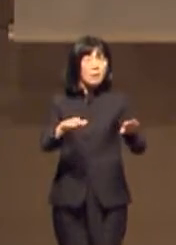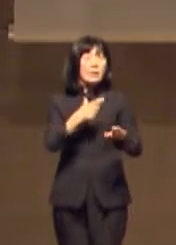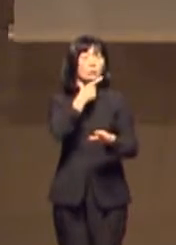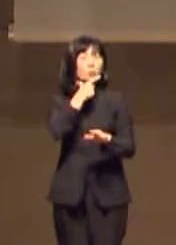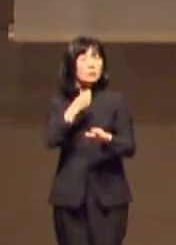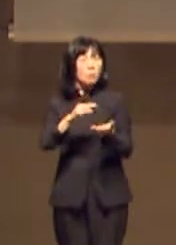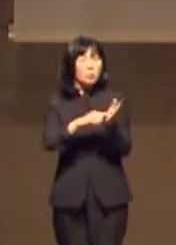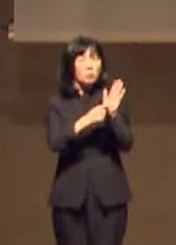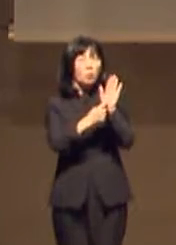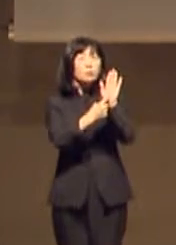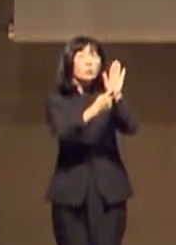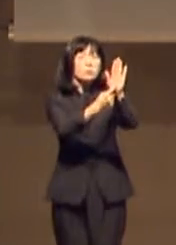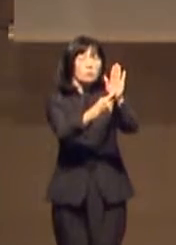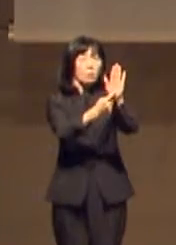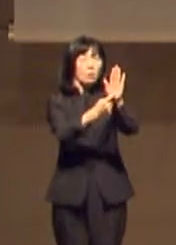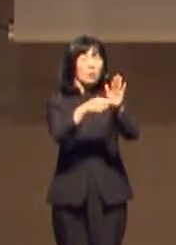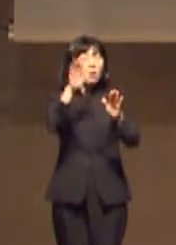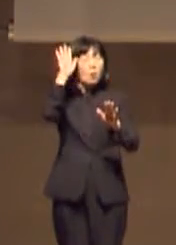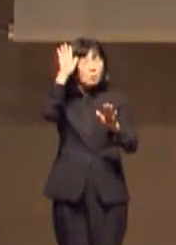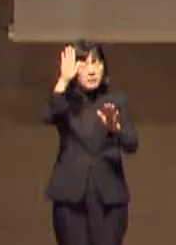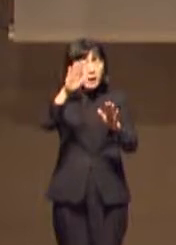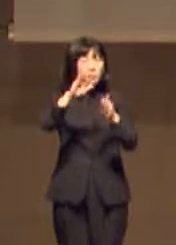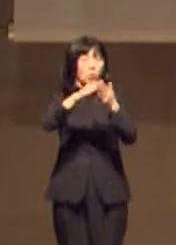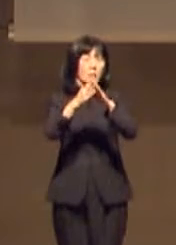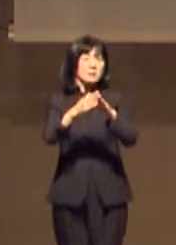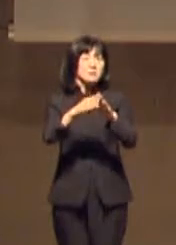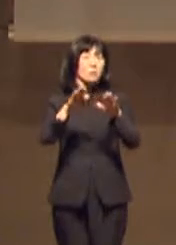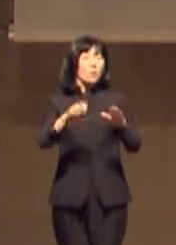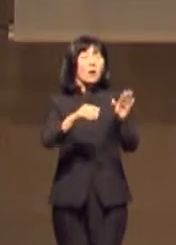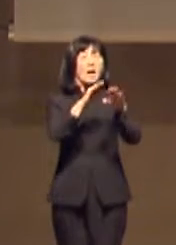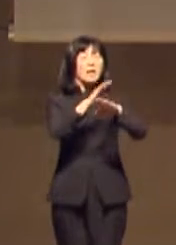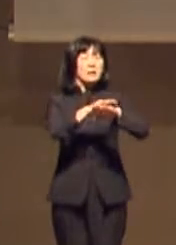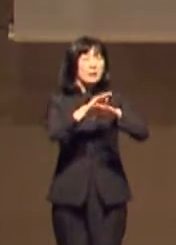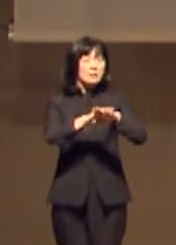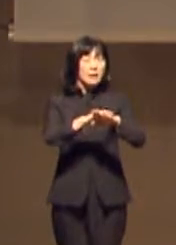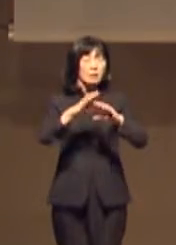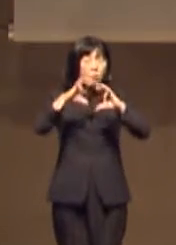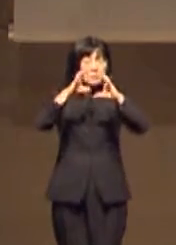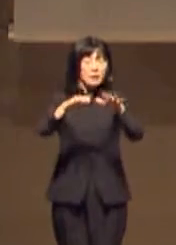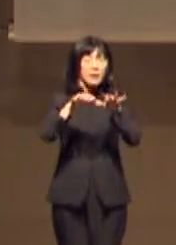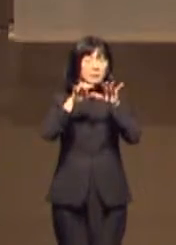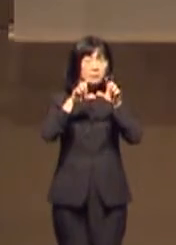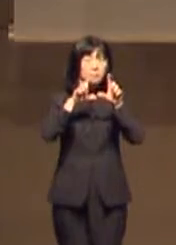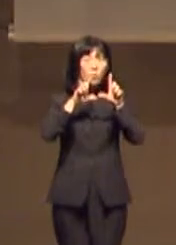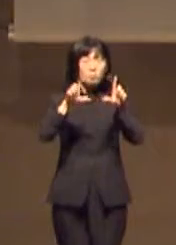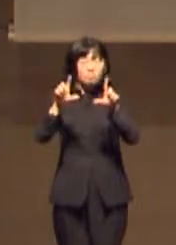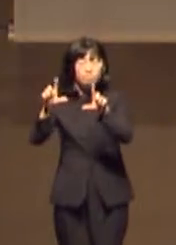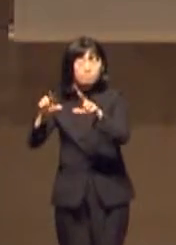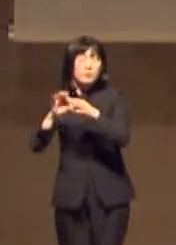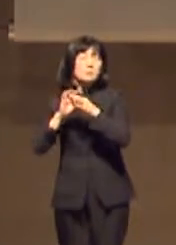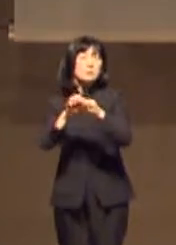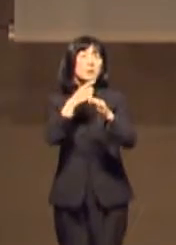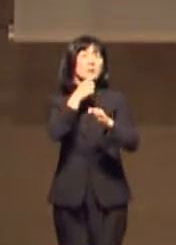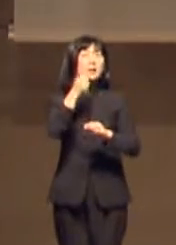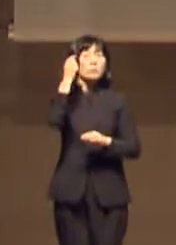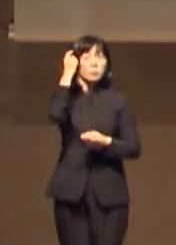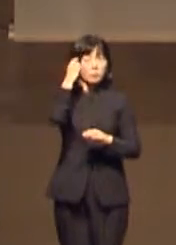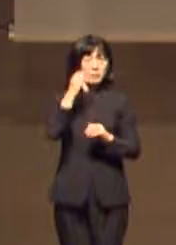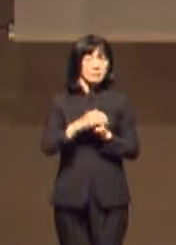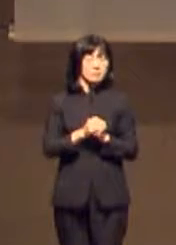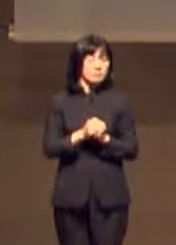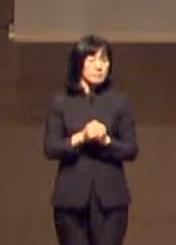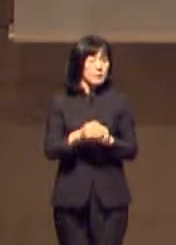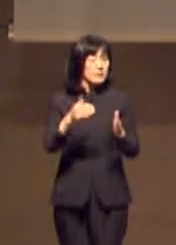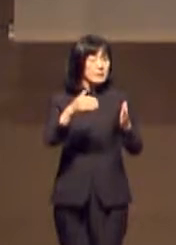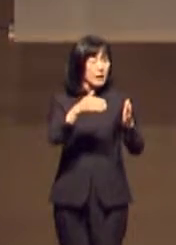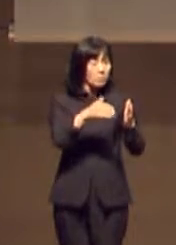徴として未来の都市の在り方を世界に配信し続けます。最後に、ローマ字の